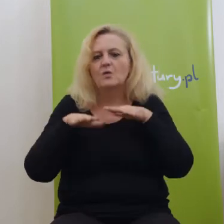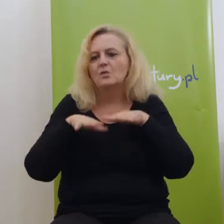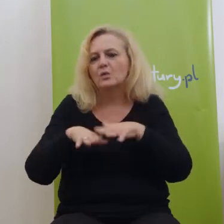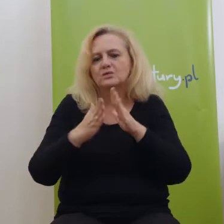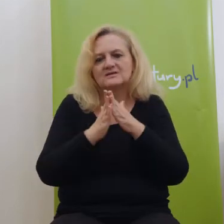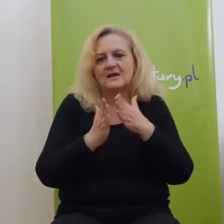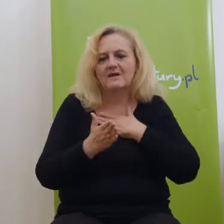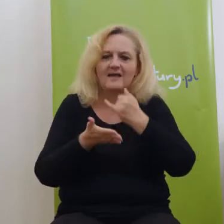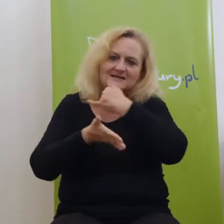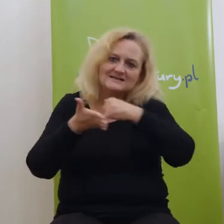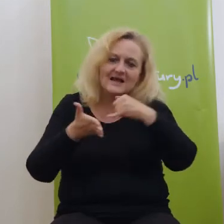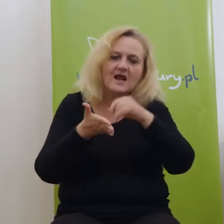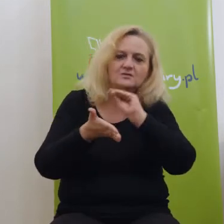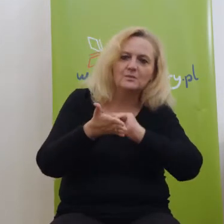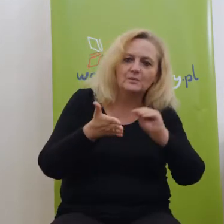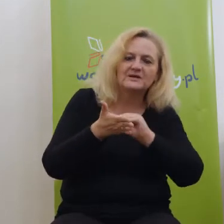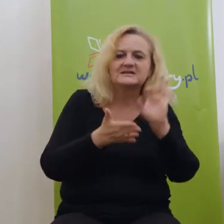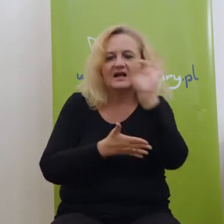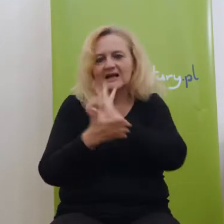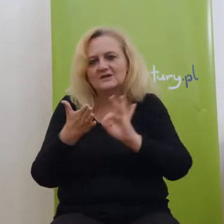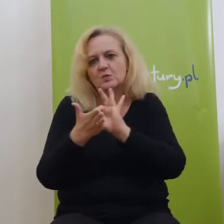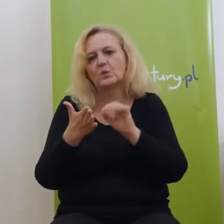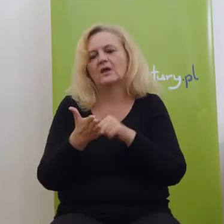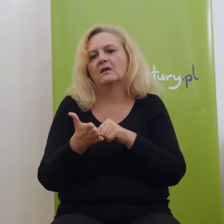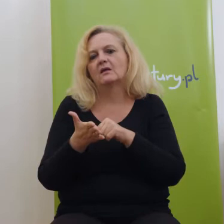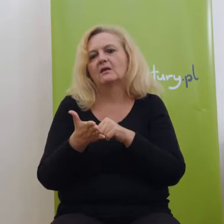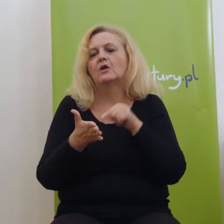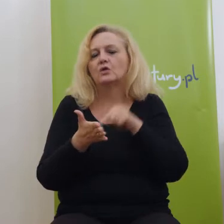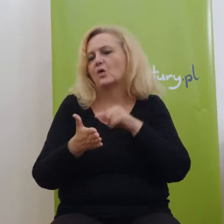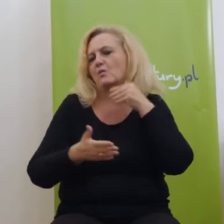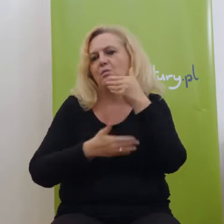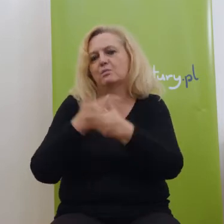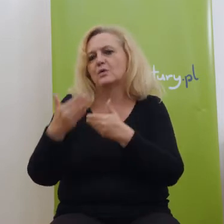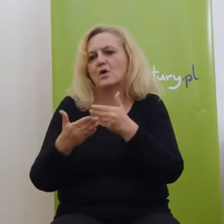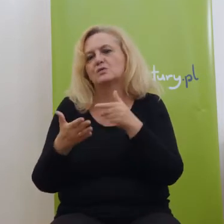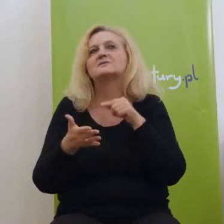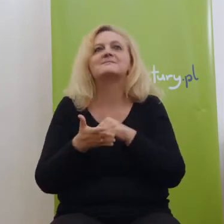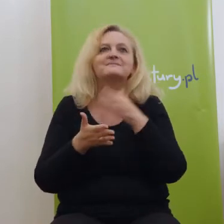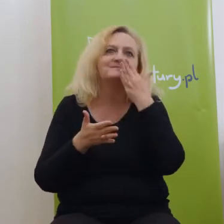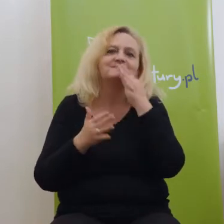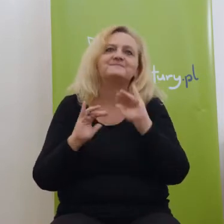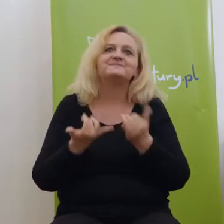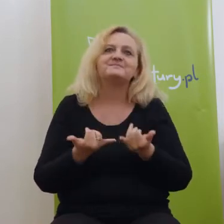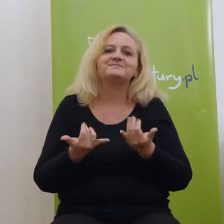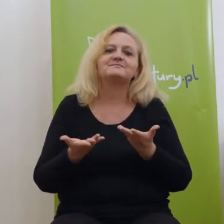zeszytów, potem skreślam, piszę, coś tam rysuję. Także to jest proces taki